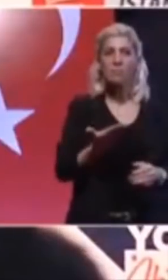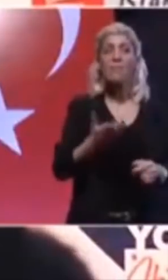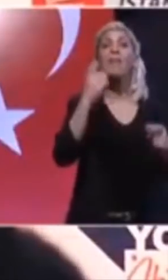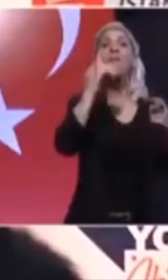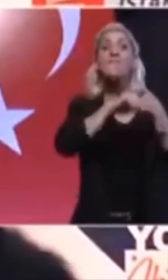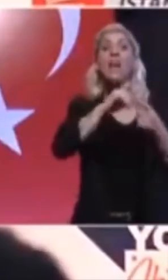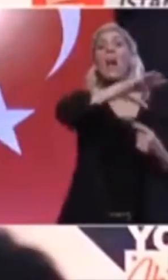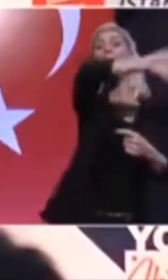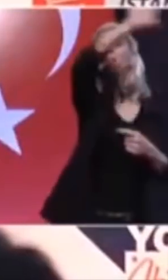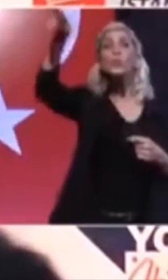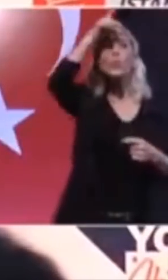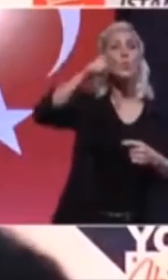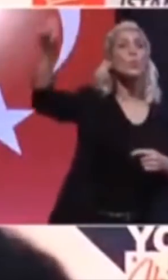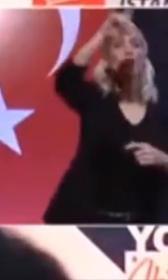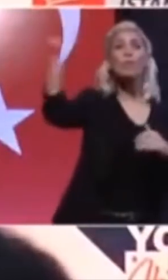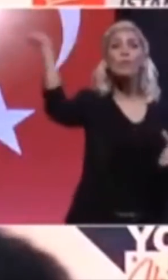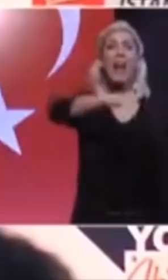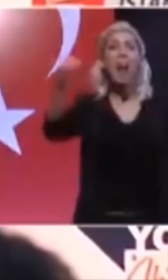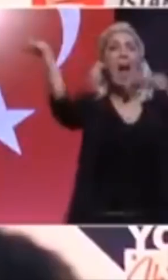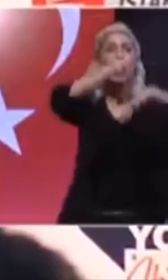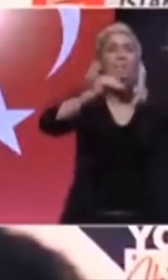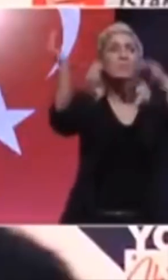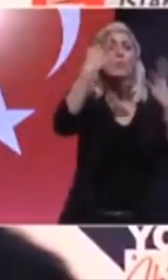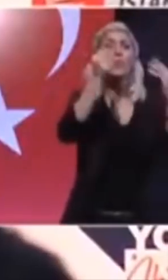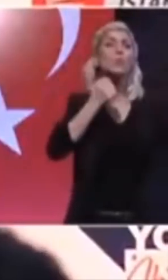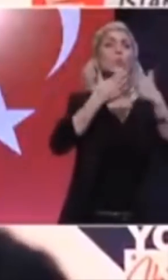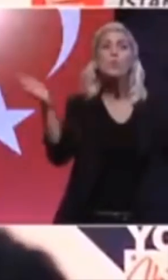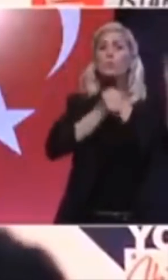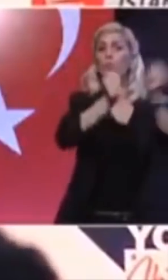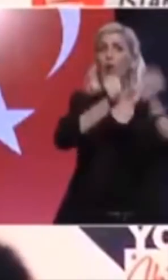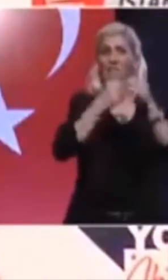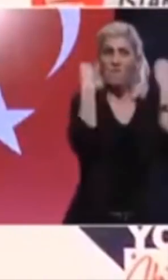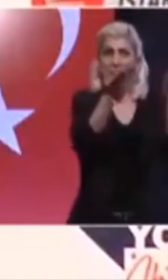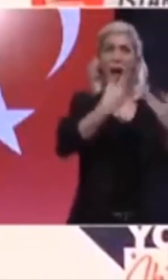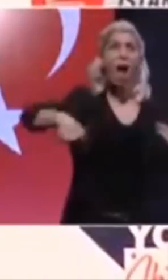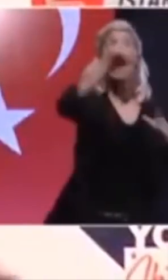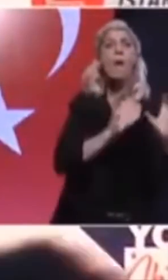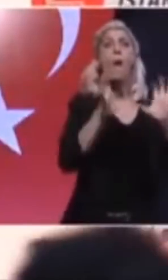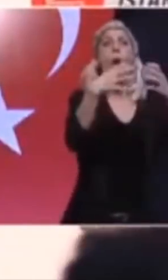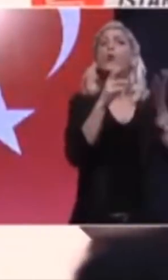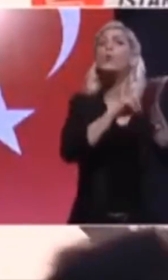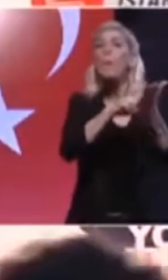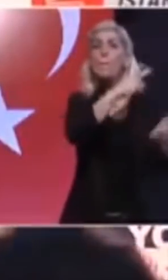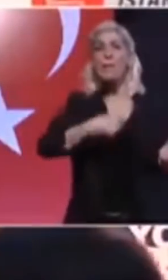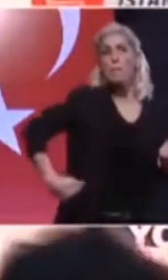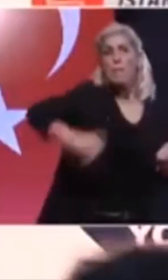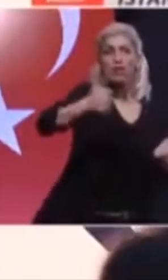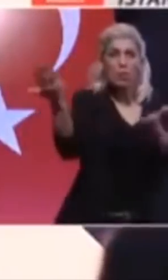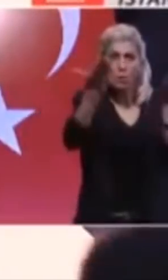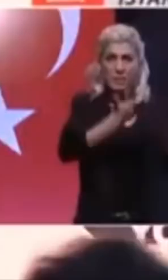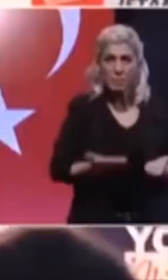bütün Türkiye'nin farklı yerlerinden buraya gelip büyük mücadele veren bütün örgüt üyelerimize, belediye